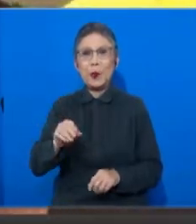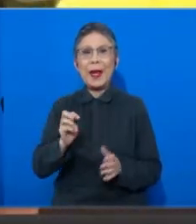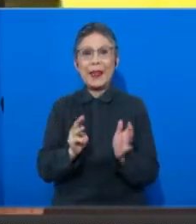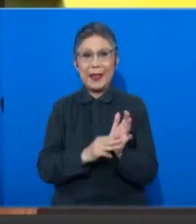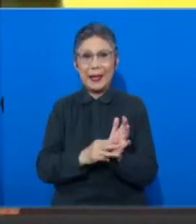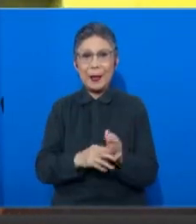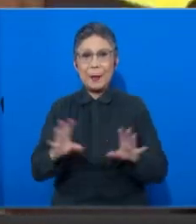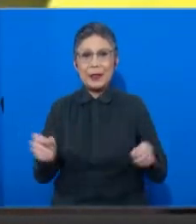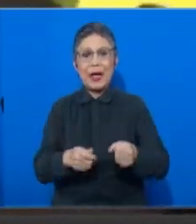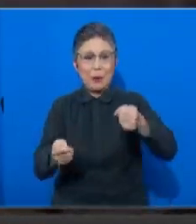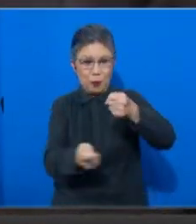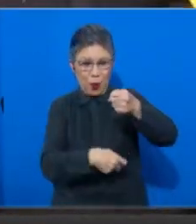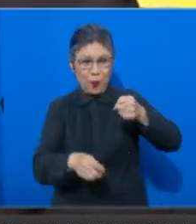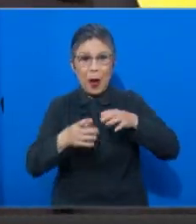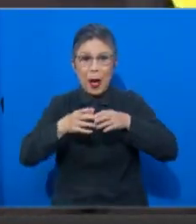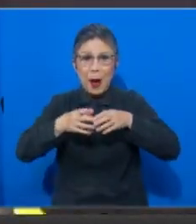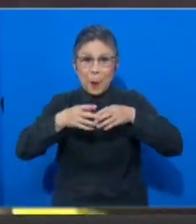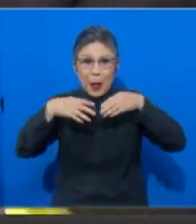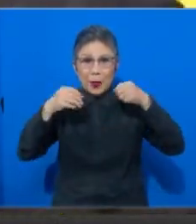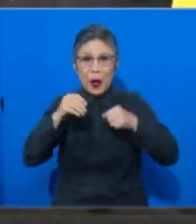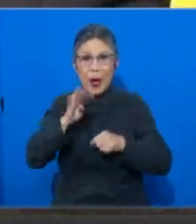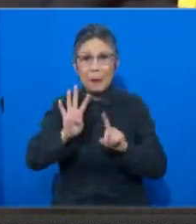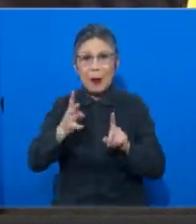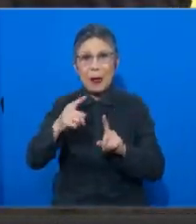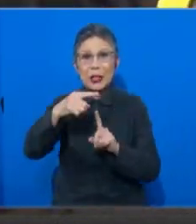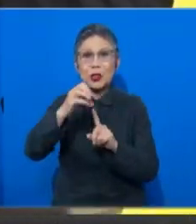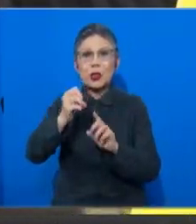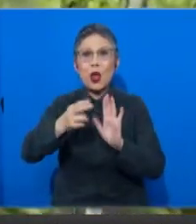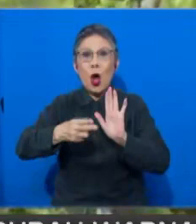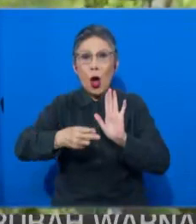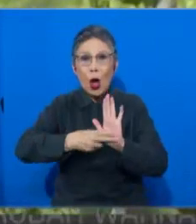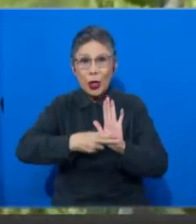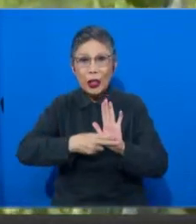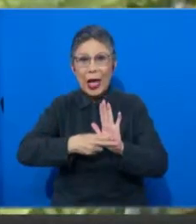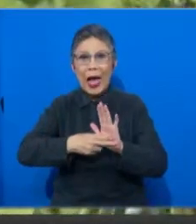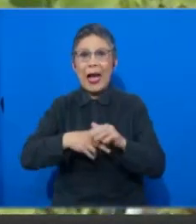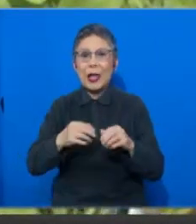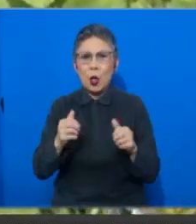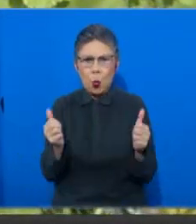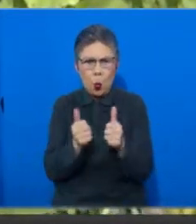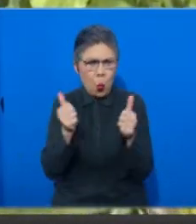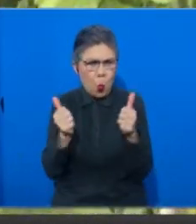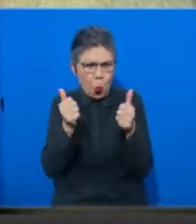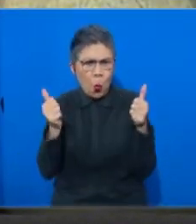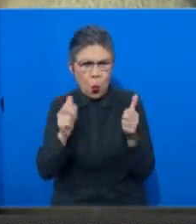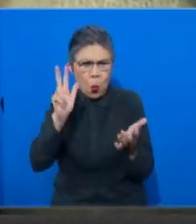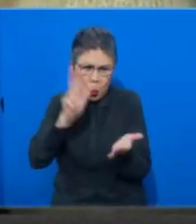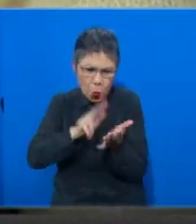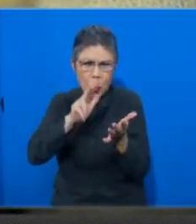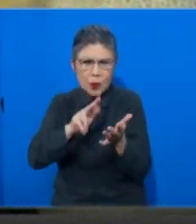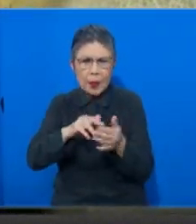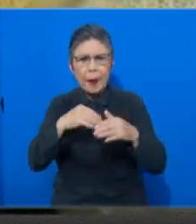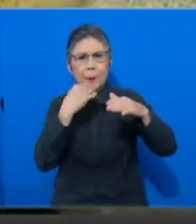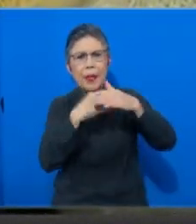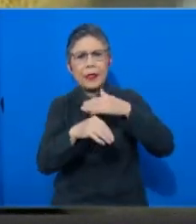Holil mampu memanen buah melon sebanyak 14 ton. Agar kualitas buah melonnya terjamin, Holil